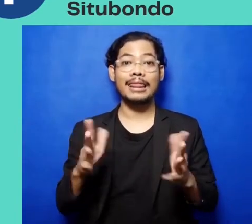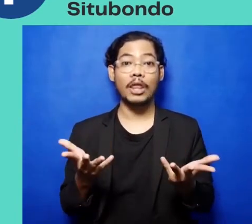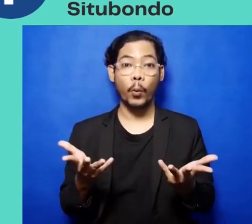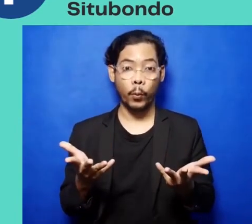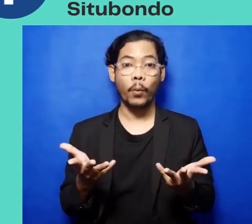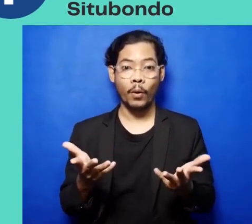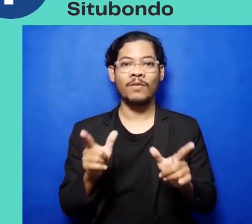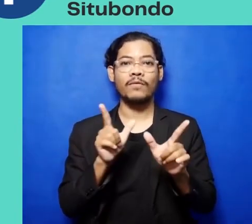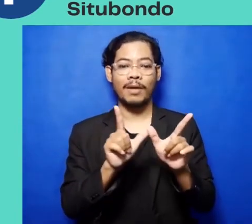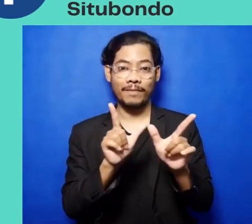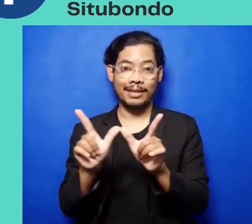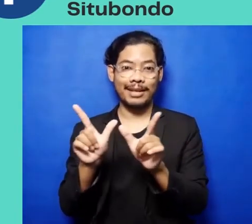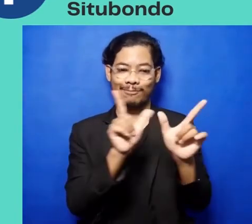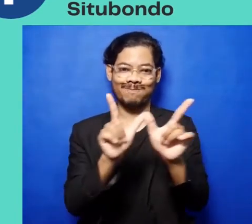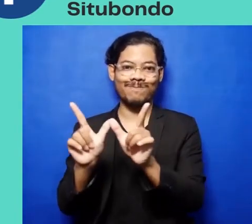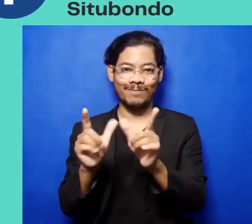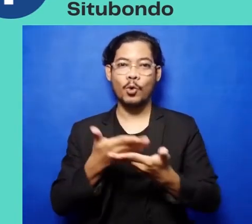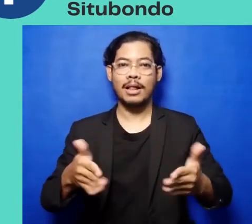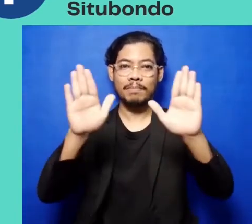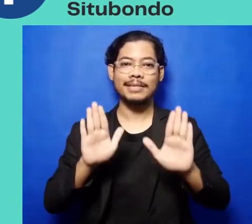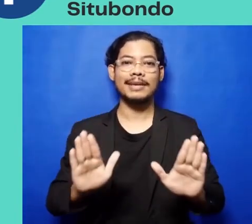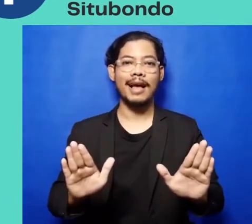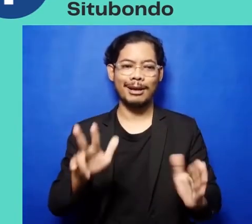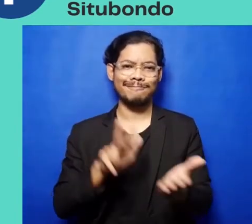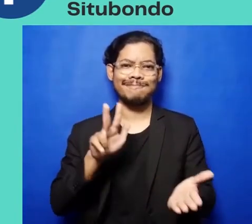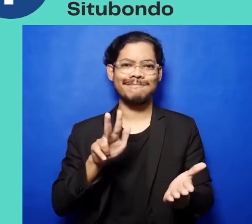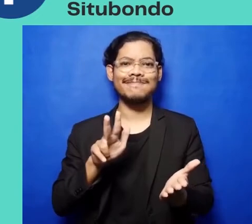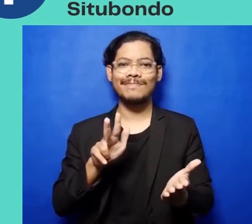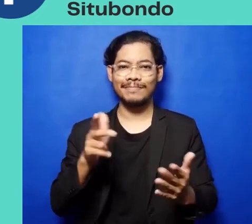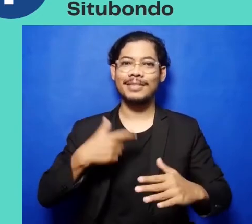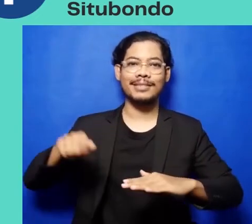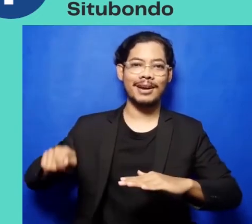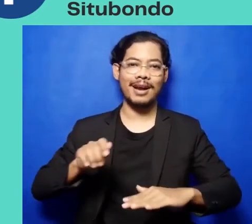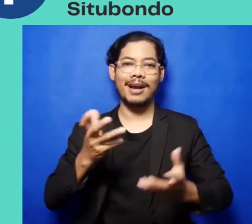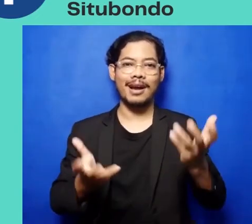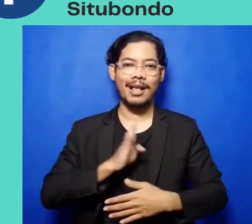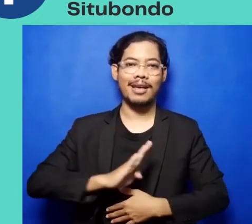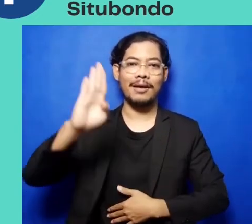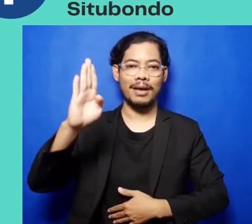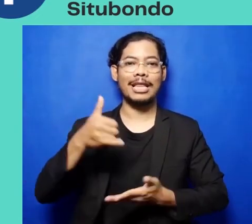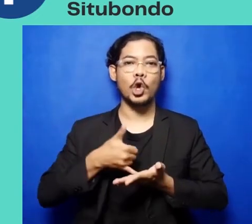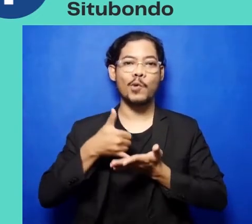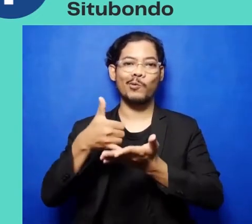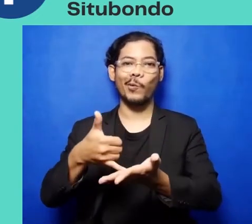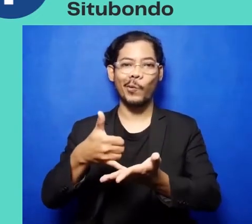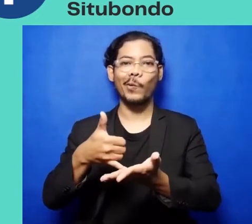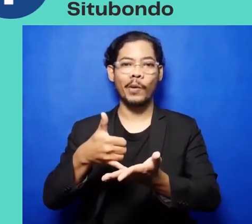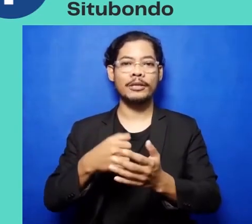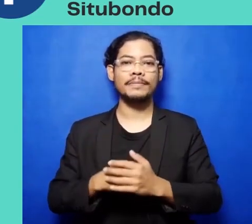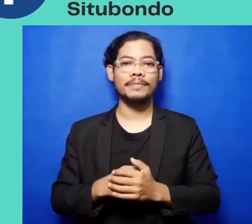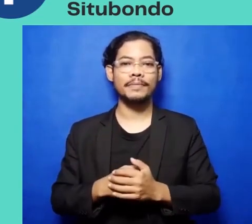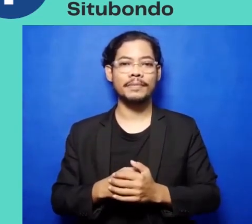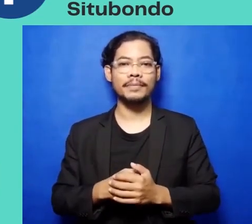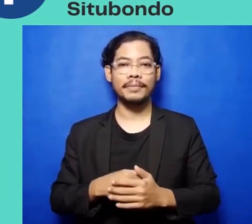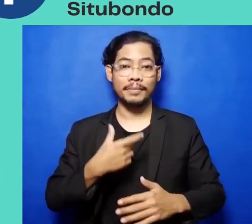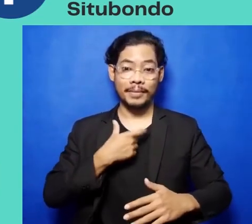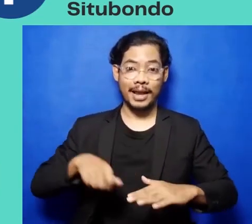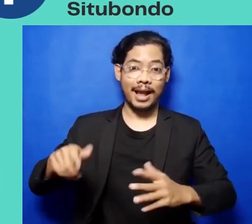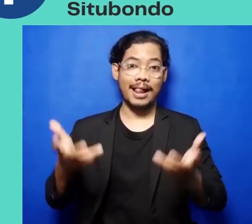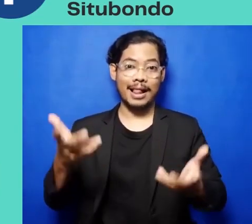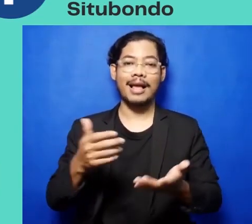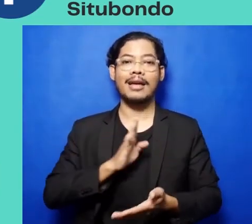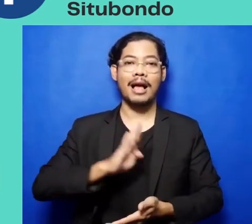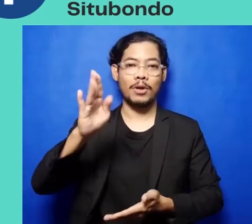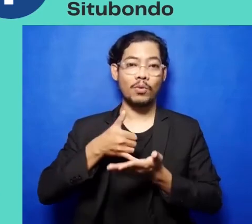02 telok telok sanga setong 25 455. Bisa juga lebet website otabe sosial media resmi Pengadilan Agama Situbondo.